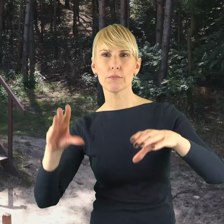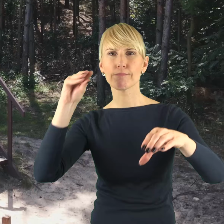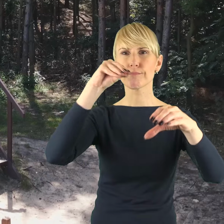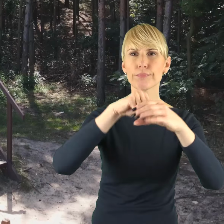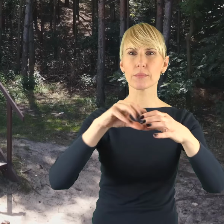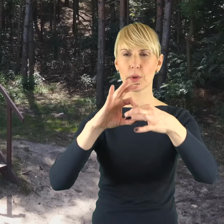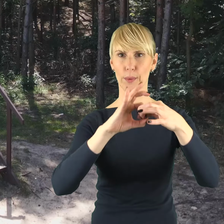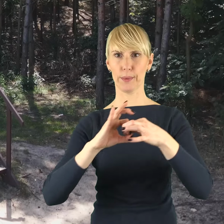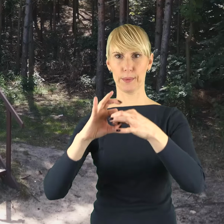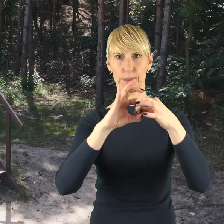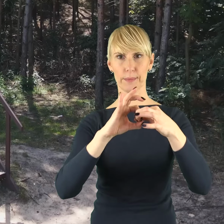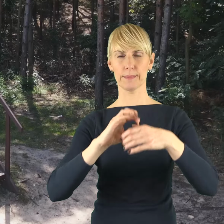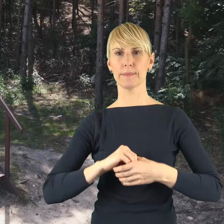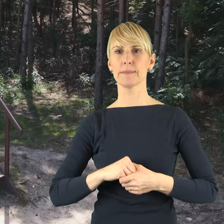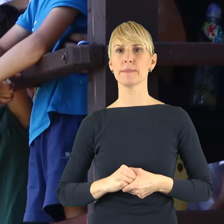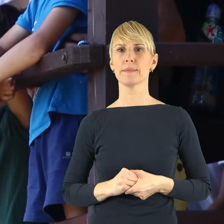natury.